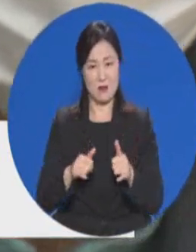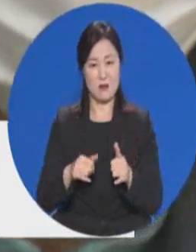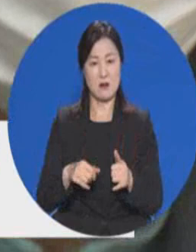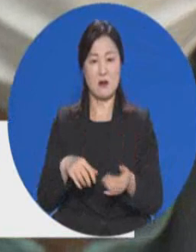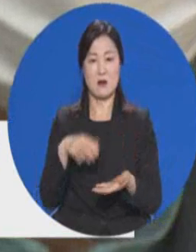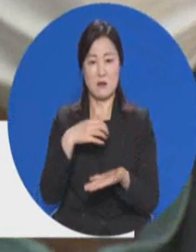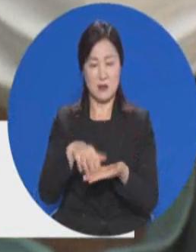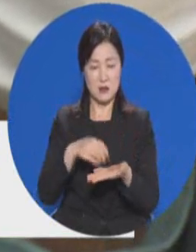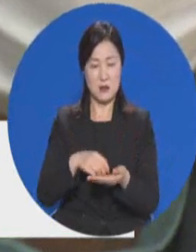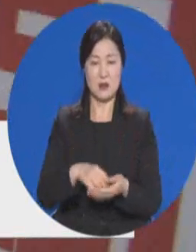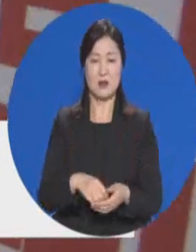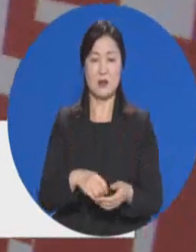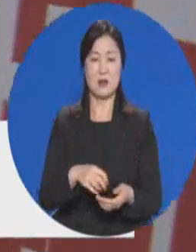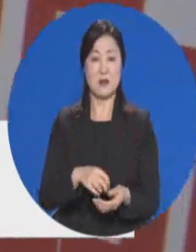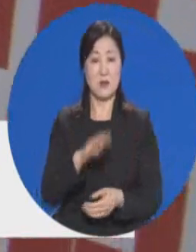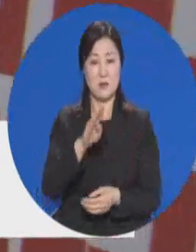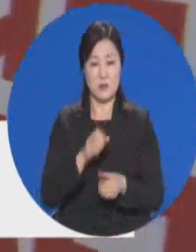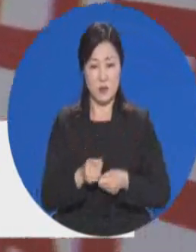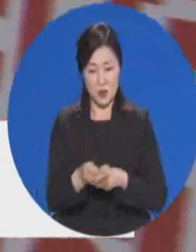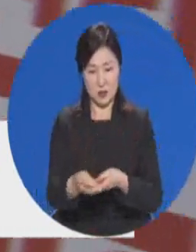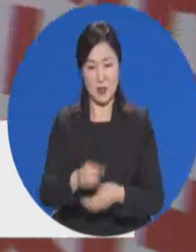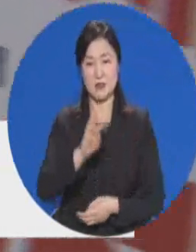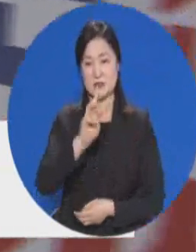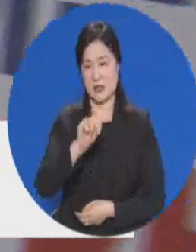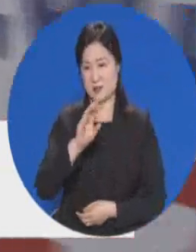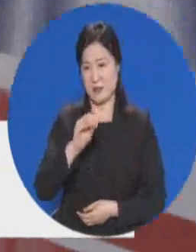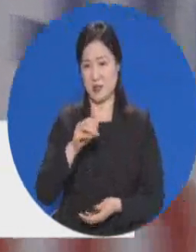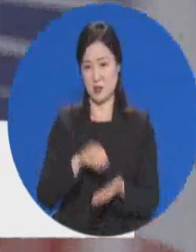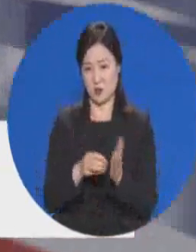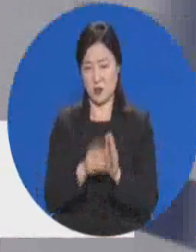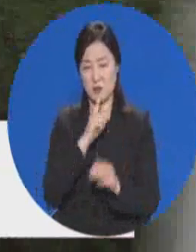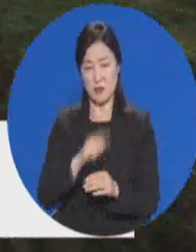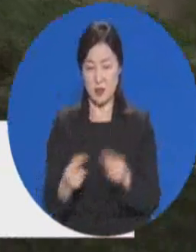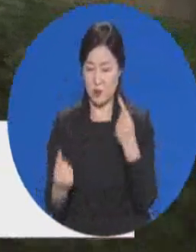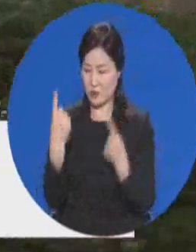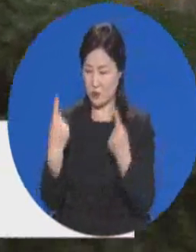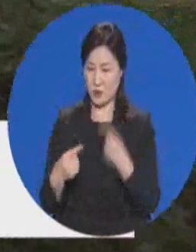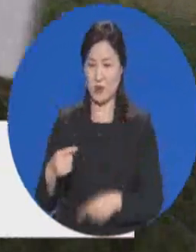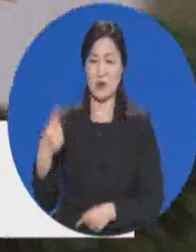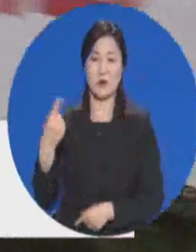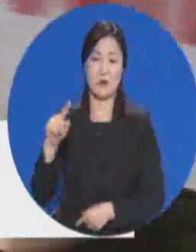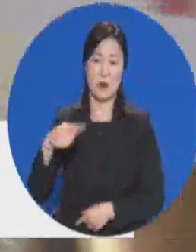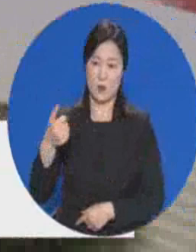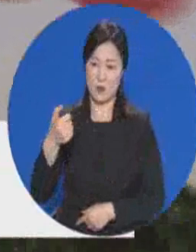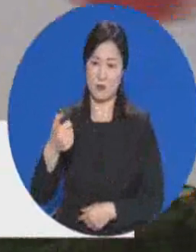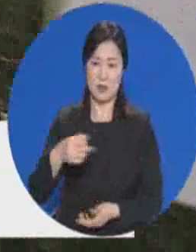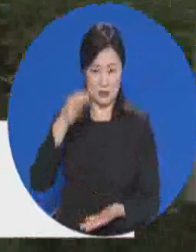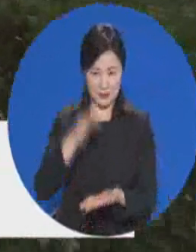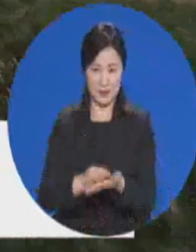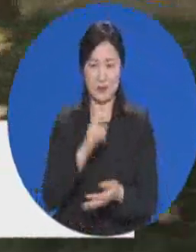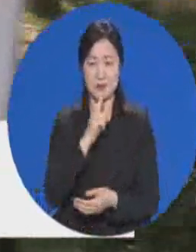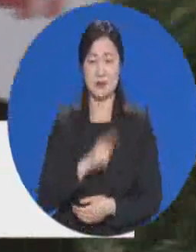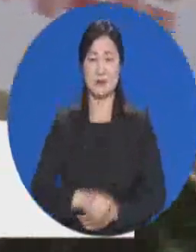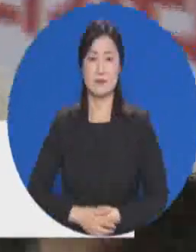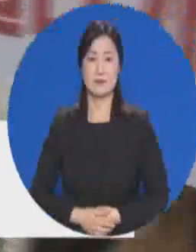평당 45만 원에 책정했다며 이는 평당 150만 원에 이르는 시세에 턱없이 못 미친다고